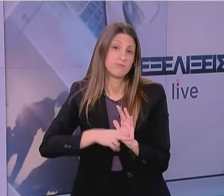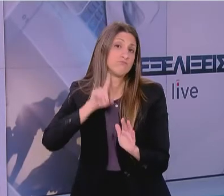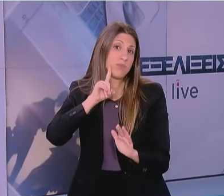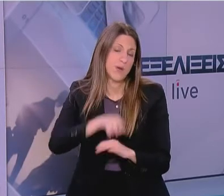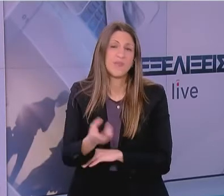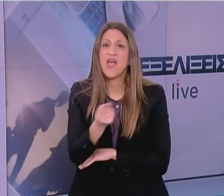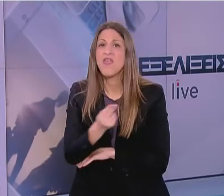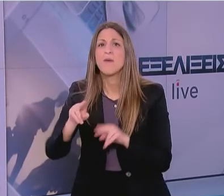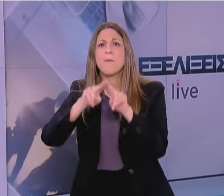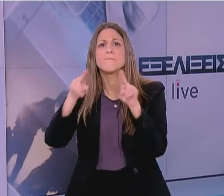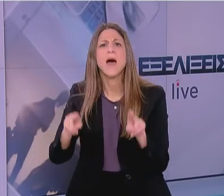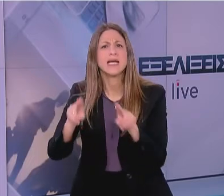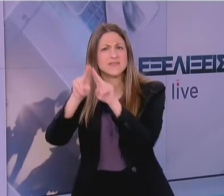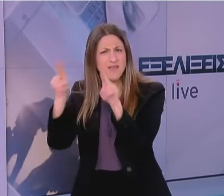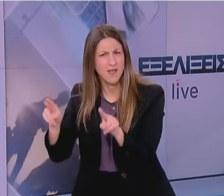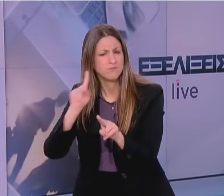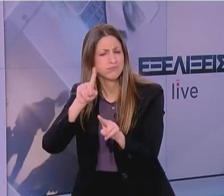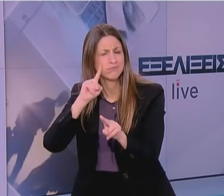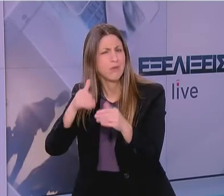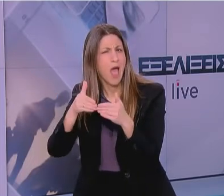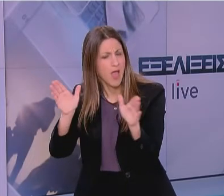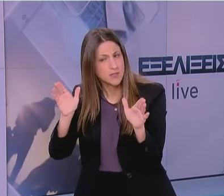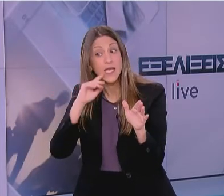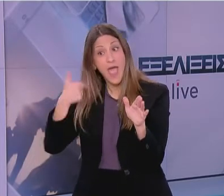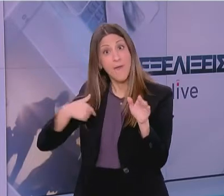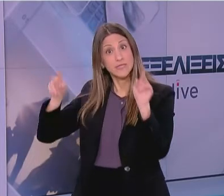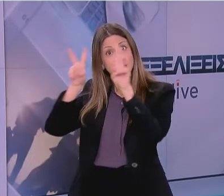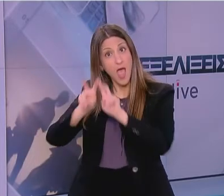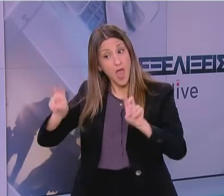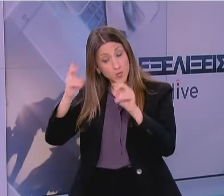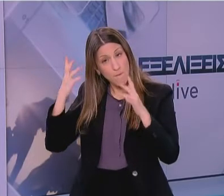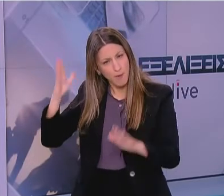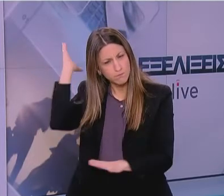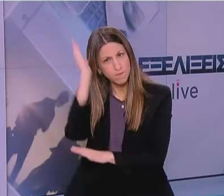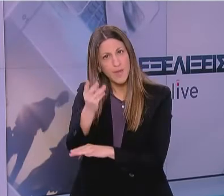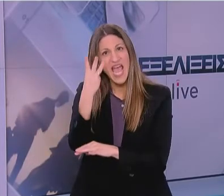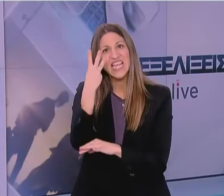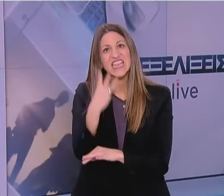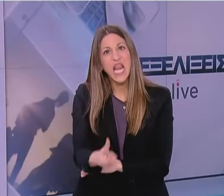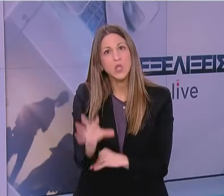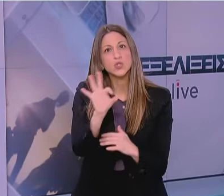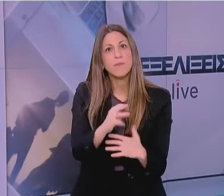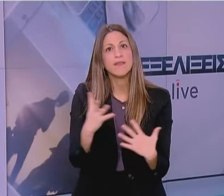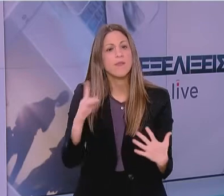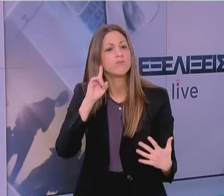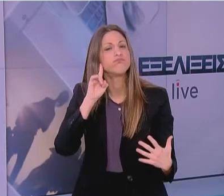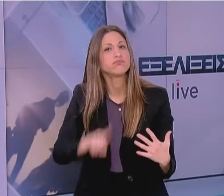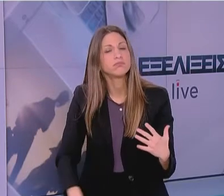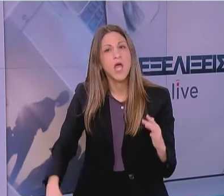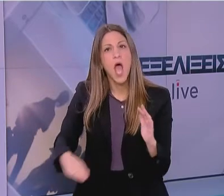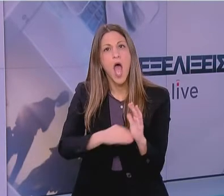των καταστημάτων, κατά τους έλεγχους που έχουν πραγματοποιηθεί, έχουν διαπιστωθεί 359 παραβάσεις και έχουν